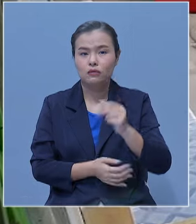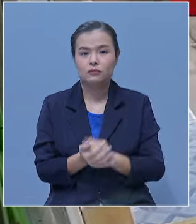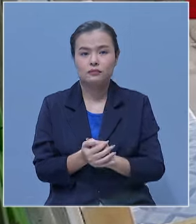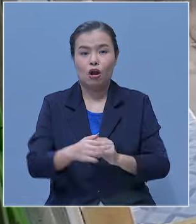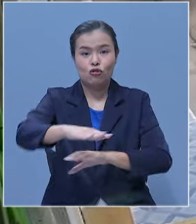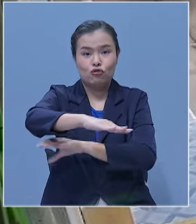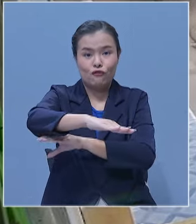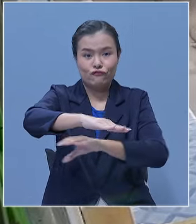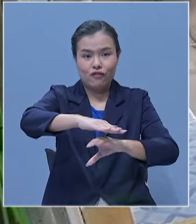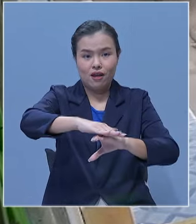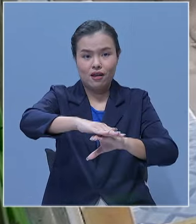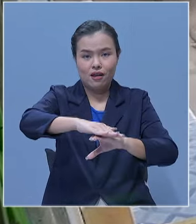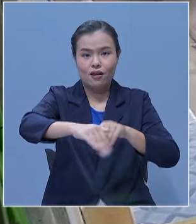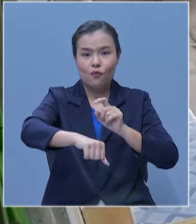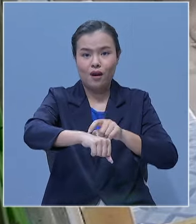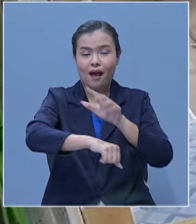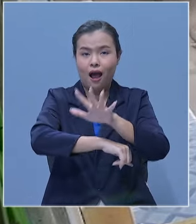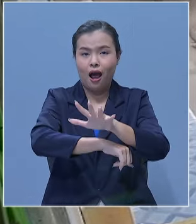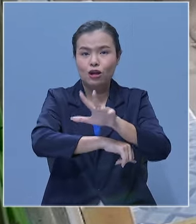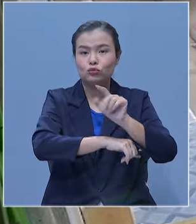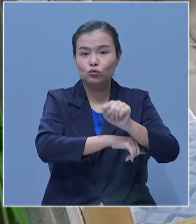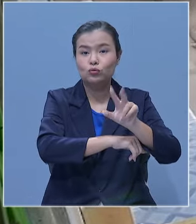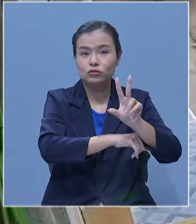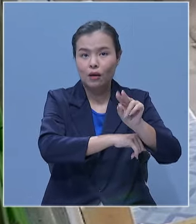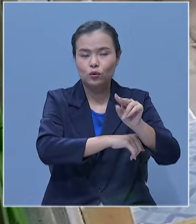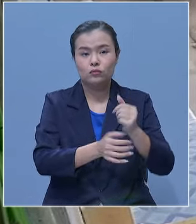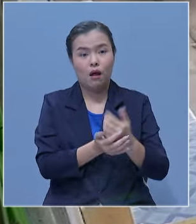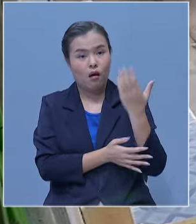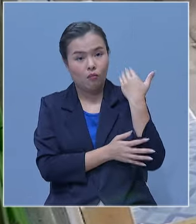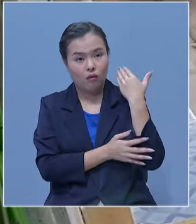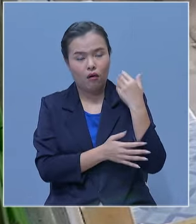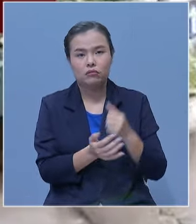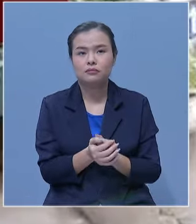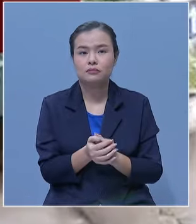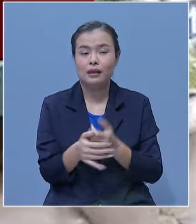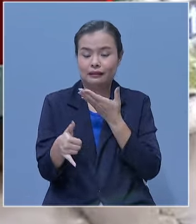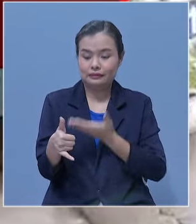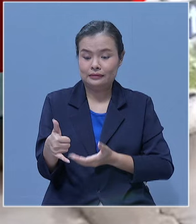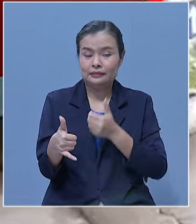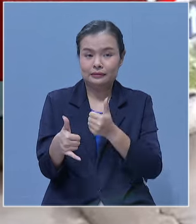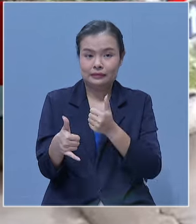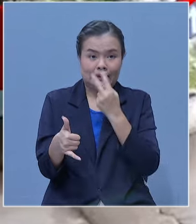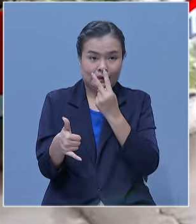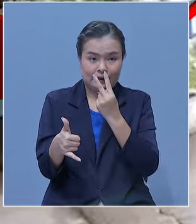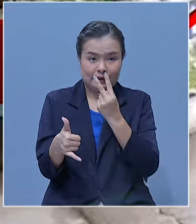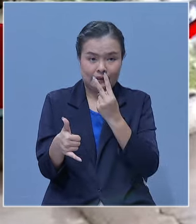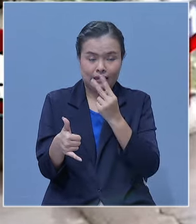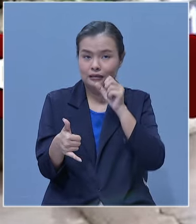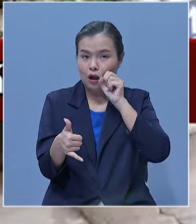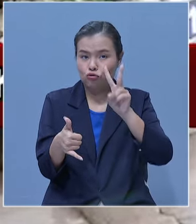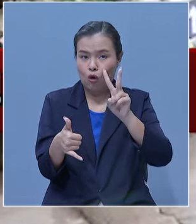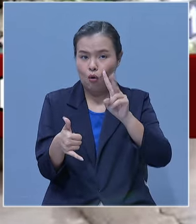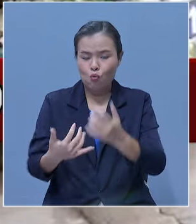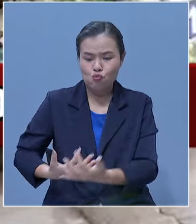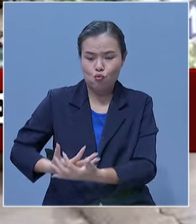ขึ้นรถไฟใต้ดินไปเนี่ยคือช่วง 5:30 นแต่ว่าก่อนหน้านั้นเนี่ยนะครับก็มีพลเมืองดีที่พบเห็นน้อยพามาร์ติน